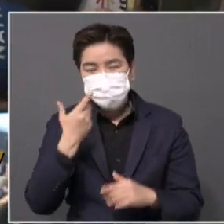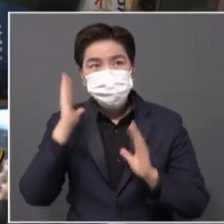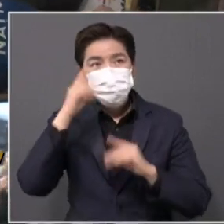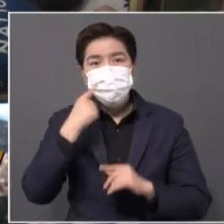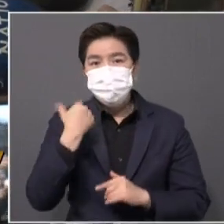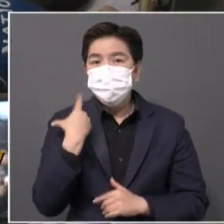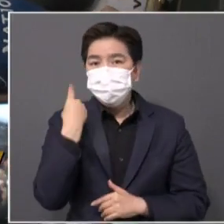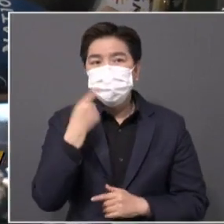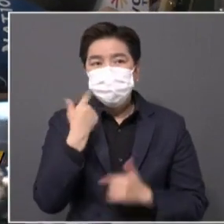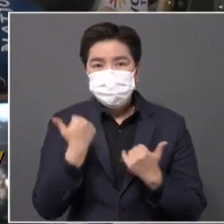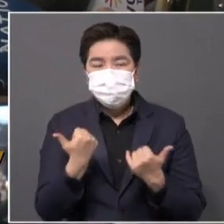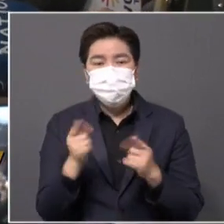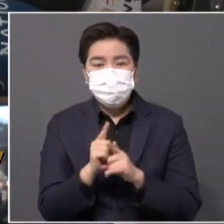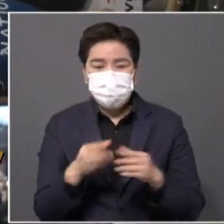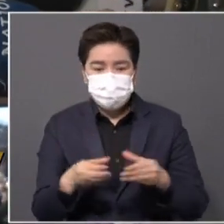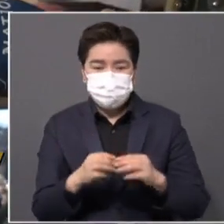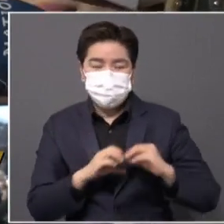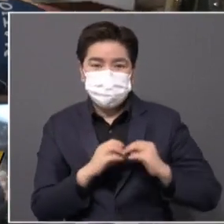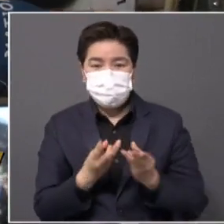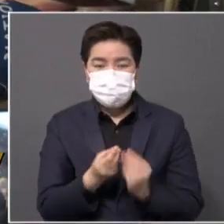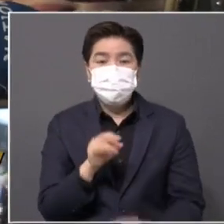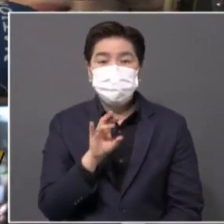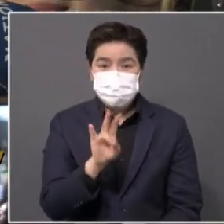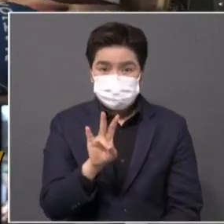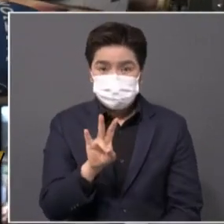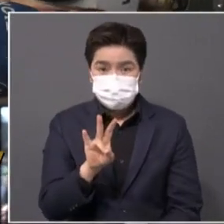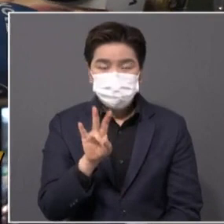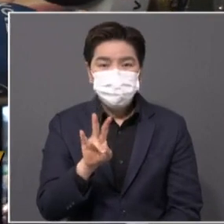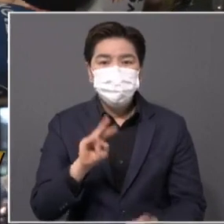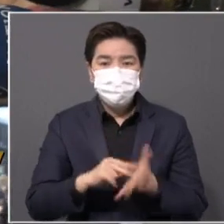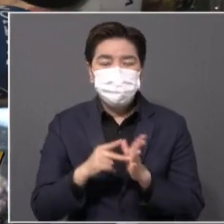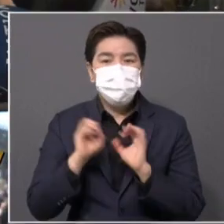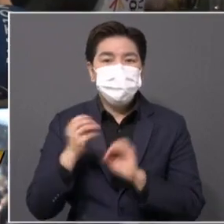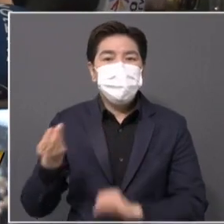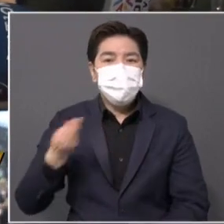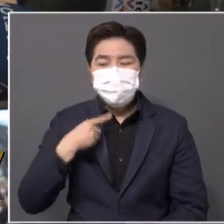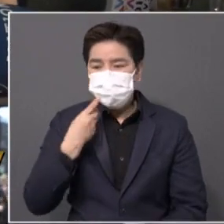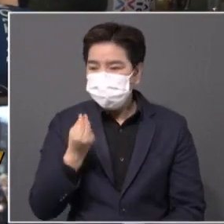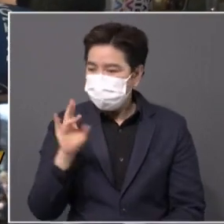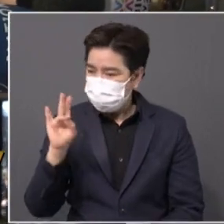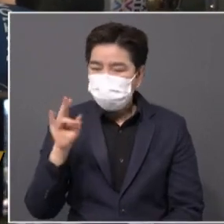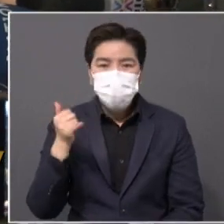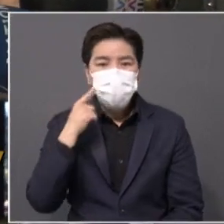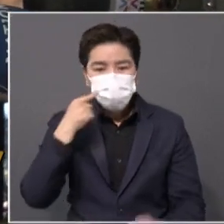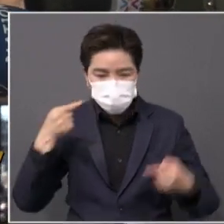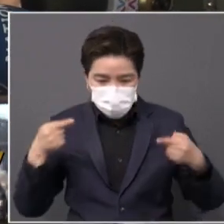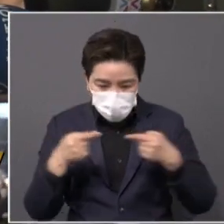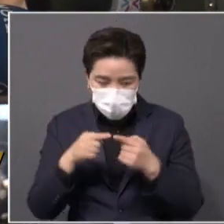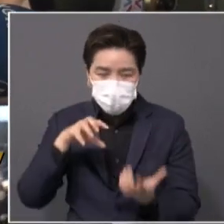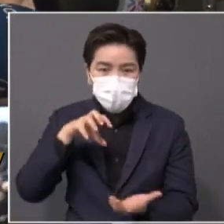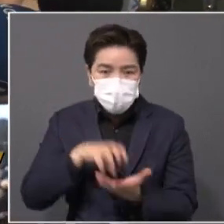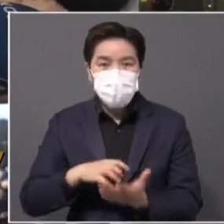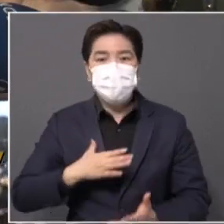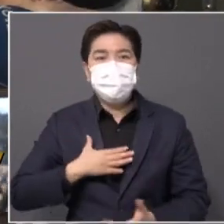การหาเสียงเมื่อวานนี้บอกว่าพรรคภูมิใจไทยได้หมายเลข 7เลข 7เป็นเลขที่อาจารย์ให้มาบอกแบบนั้นแหละครับถูกโฉลกกับตนเอง